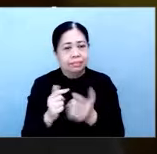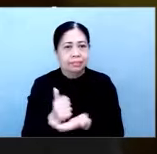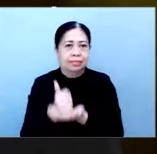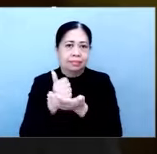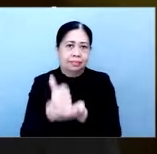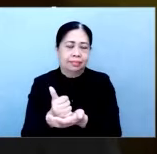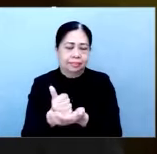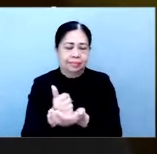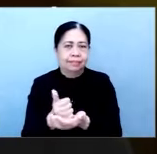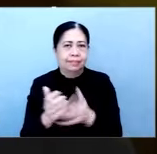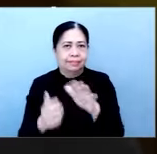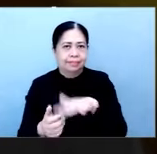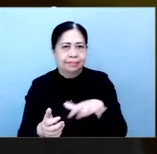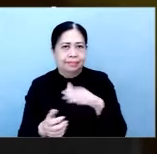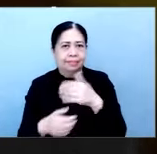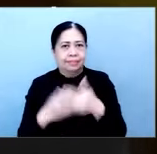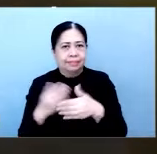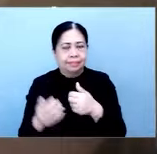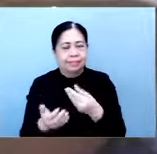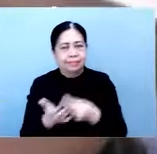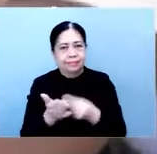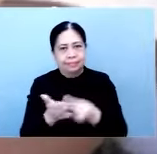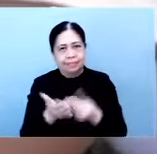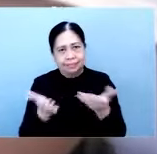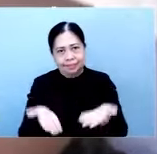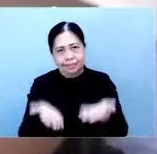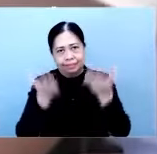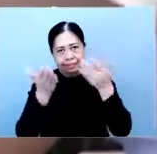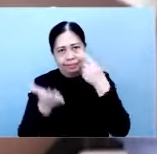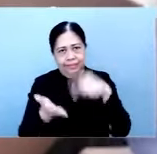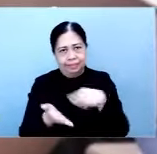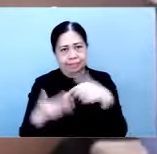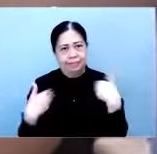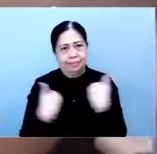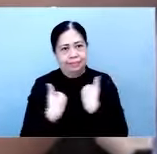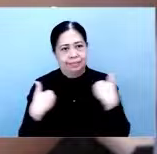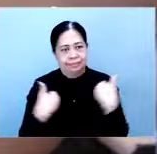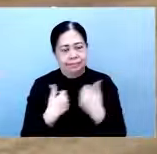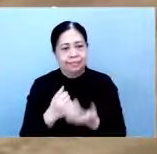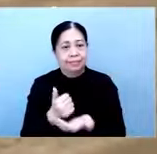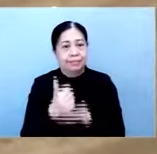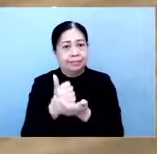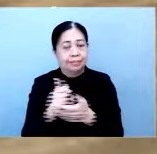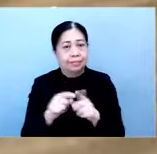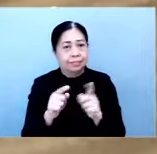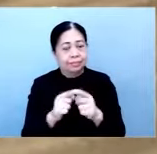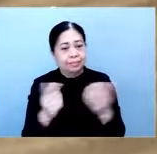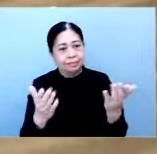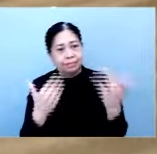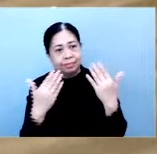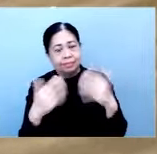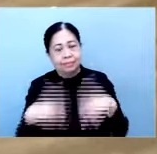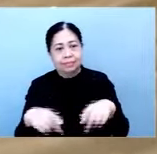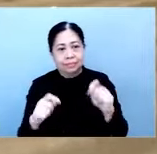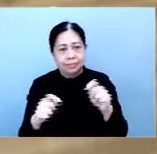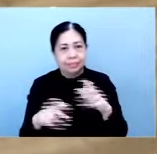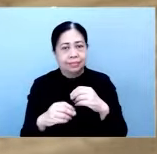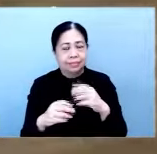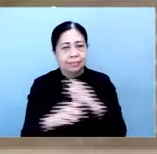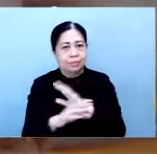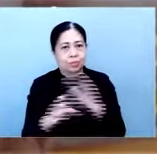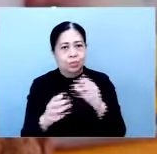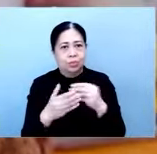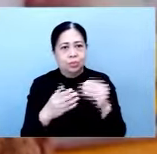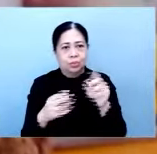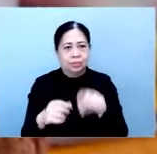their rehabilitation and to raise funds for them. Makakatulong din daw itong manghikayat sa publiko to adopt and don't shop